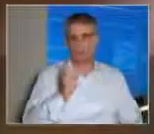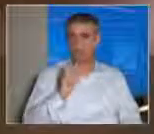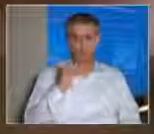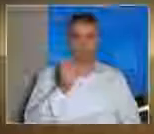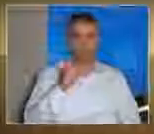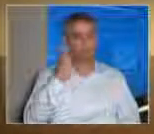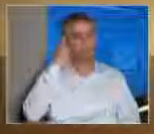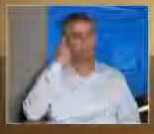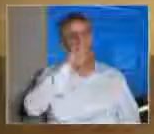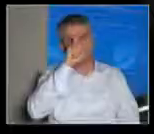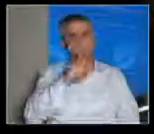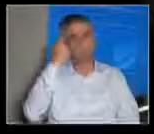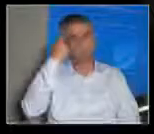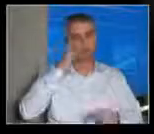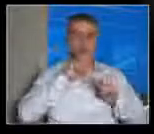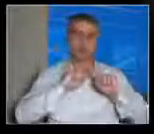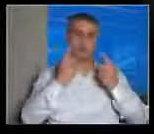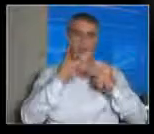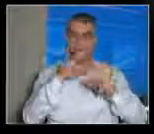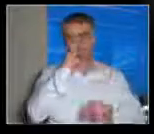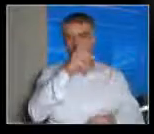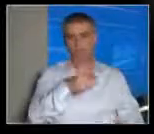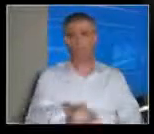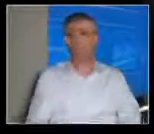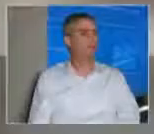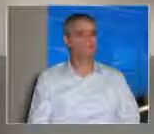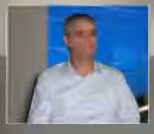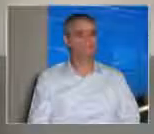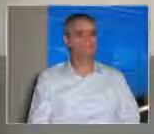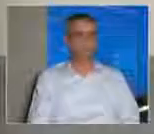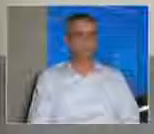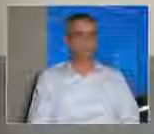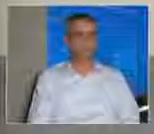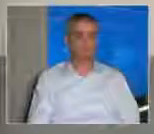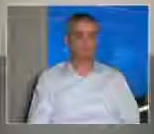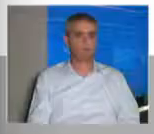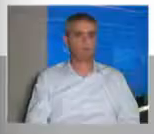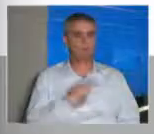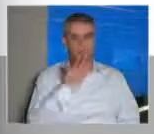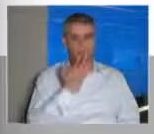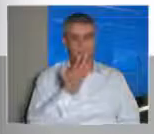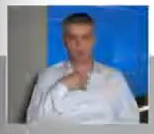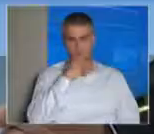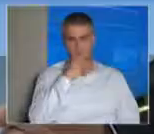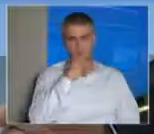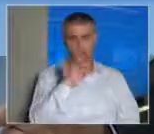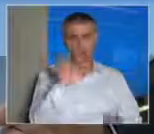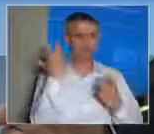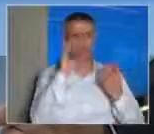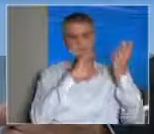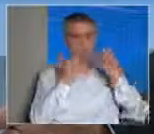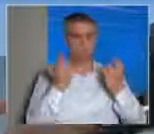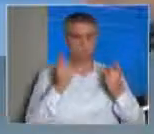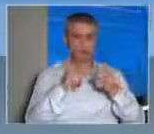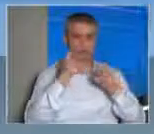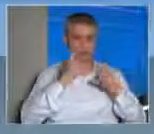יש לו סימני שאלה יחשוב אחרת אחרי שהוא יראה את זה. תגיד, כמה כניסות, זאת אומרת, אנחנו מדברים על סטורי, וסטורי